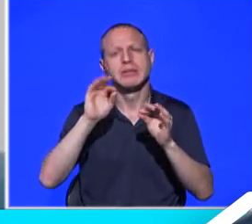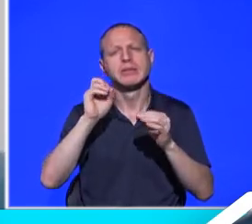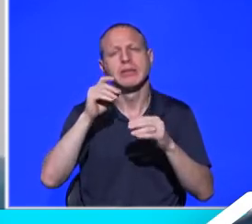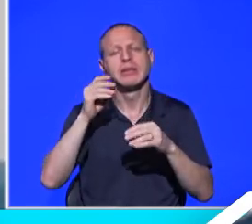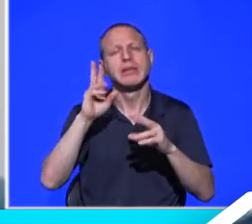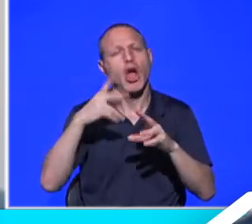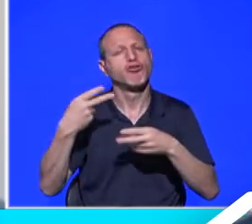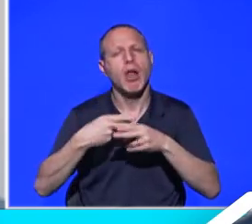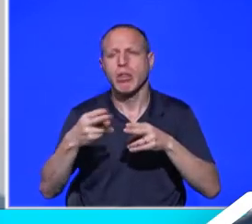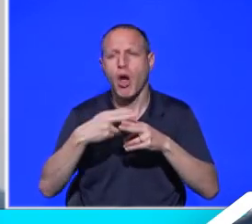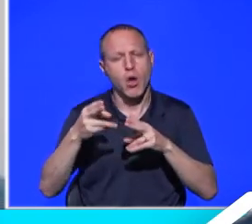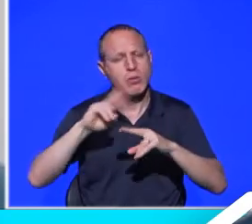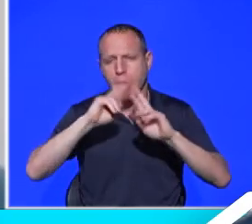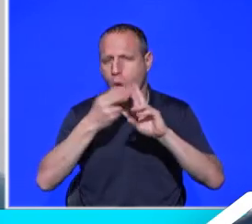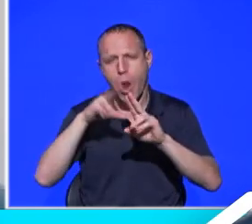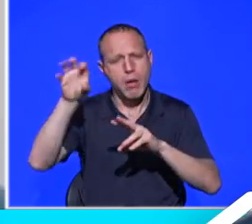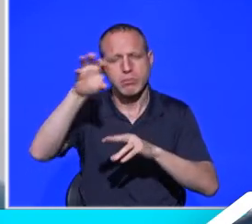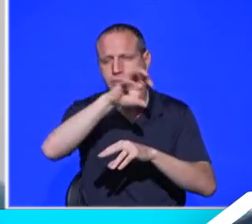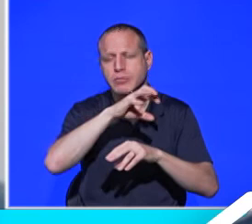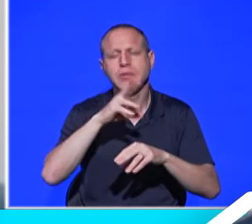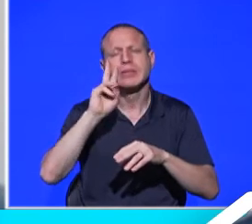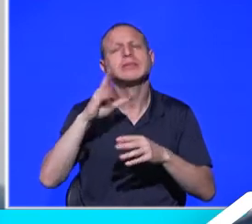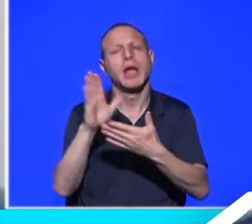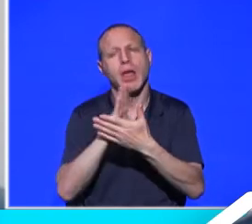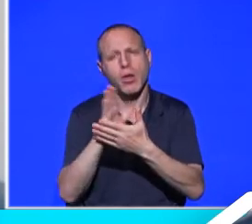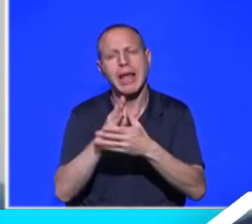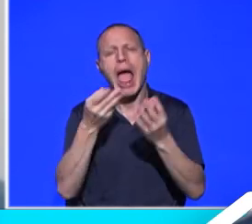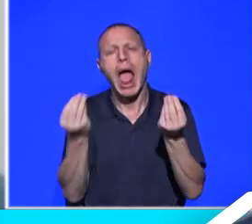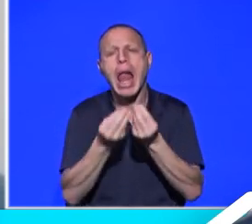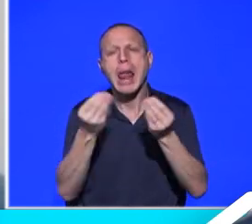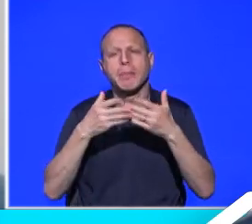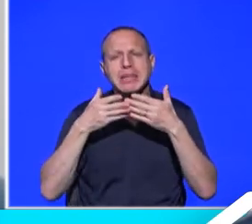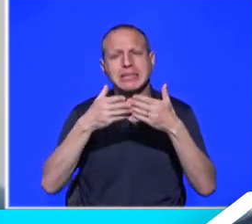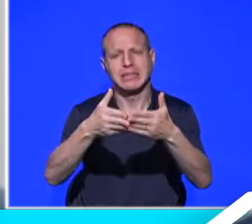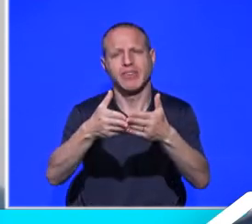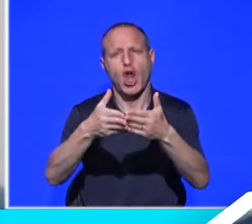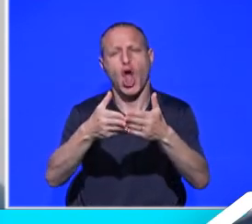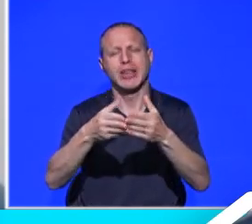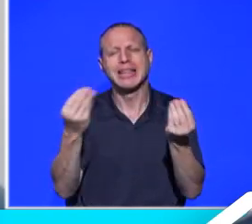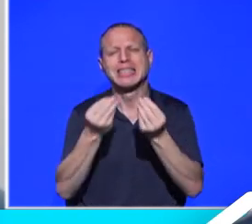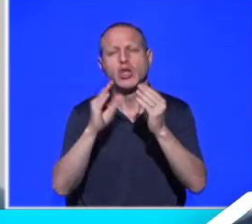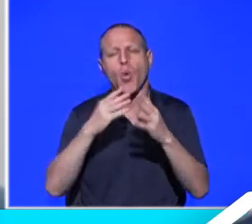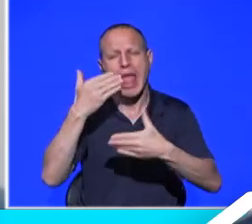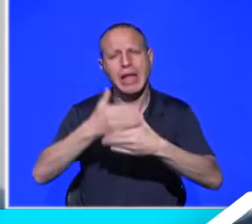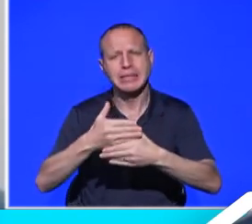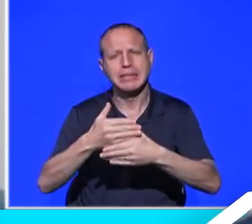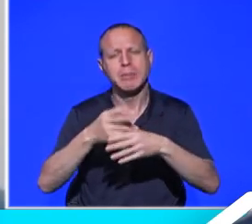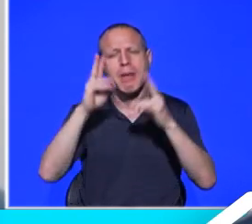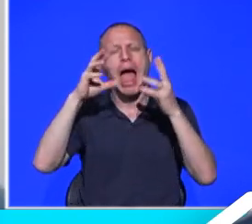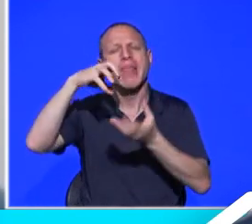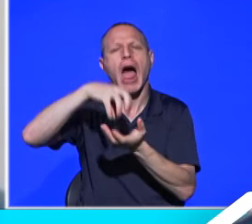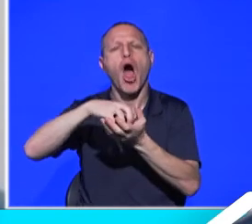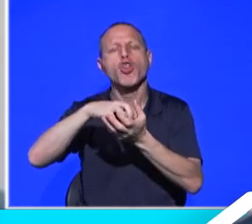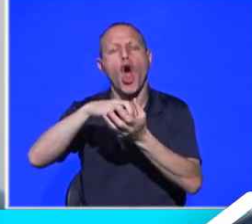של אסונות כאלה בעולם, במקרים כאלה צריכים להיות ערוכים, כלים, ספינות, ציוד חסימה, תחנות חוף,